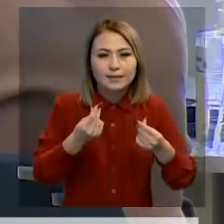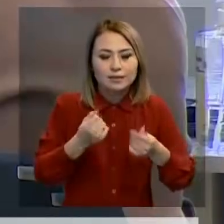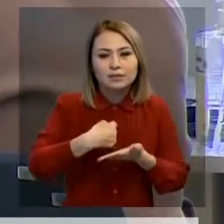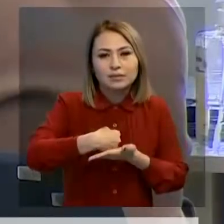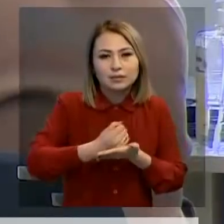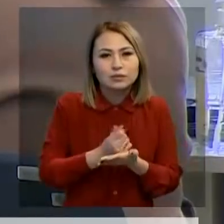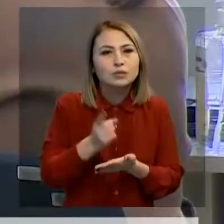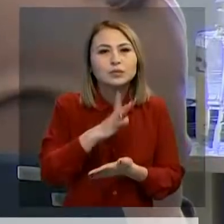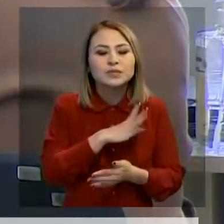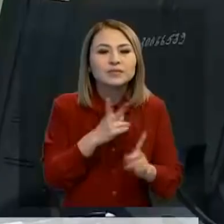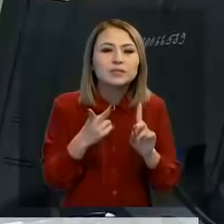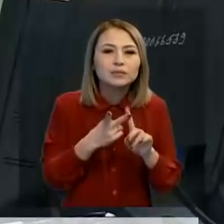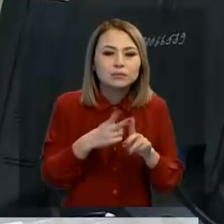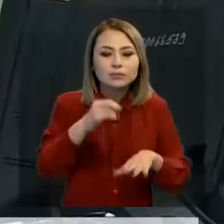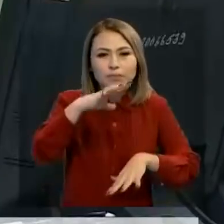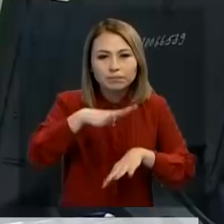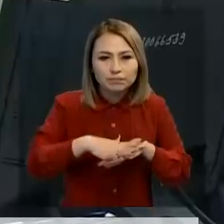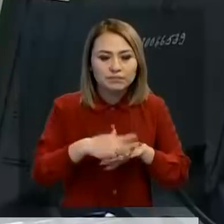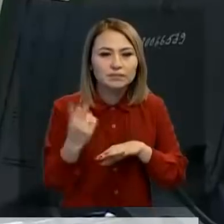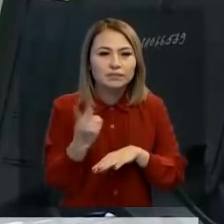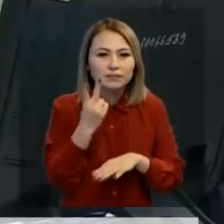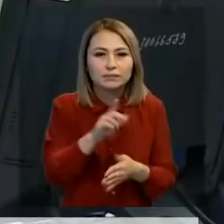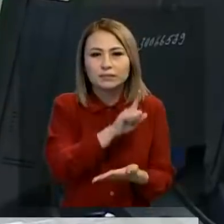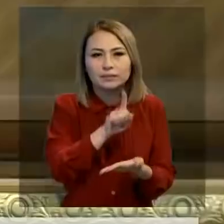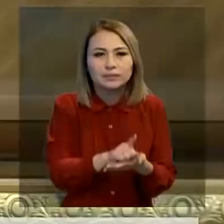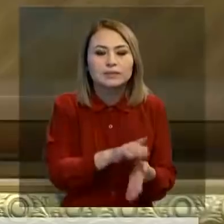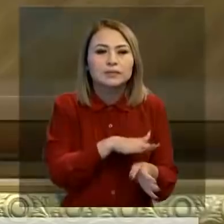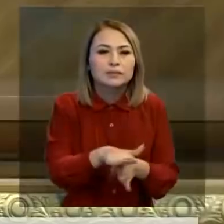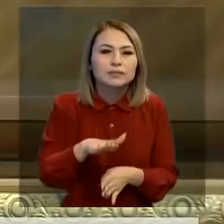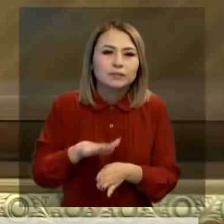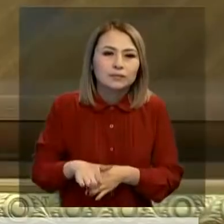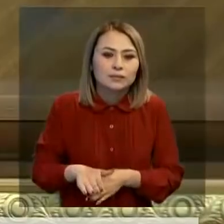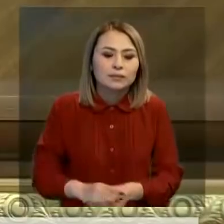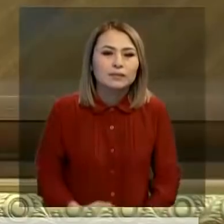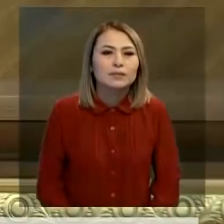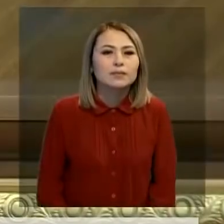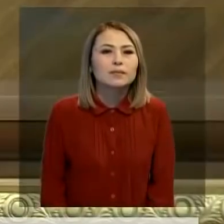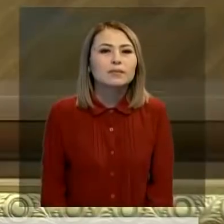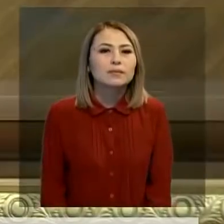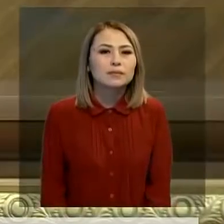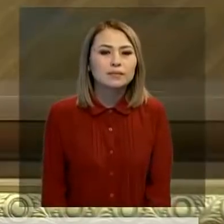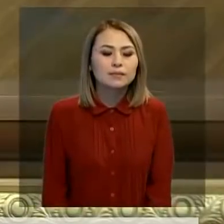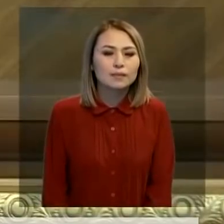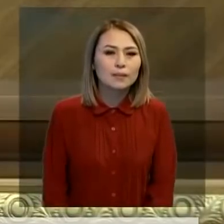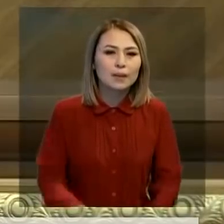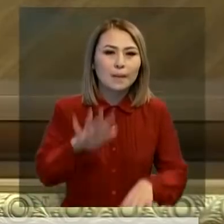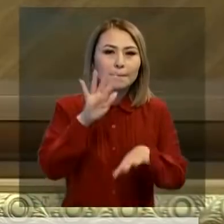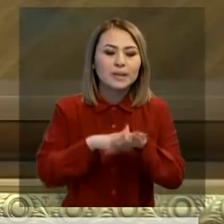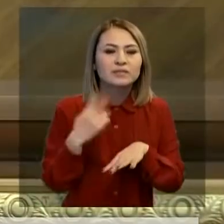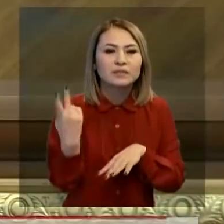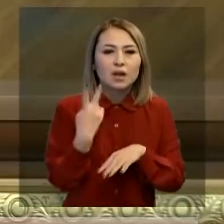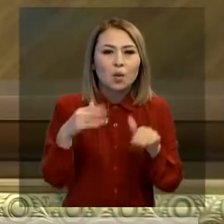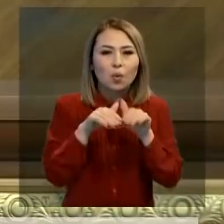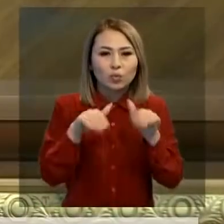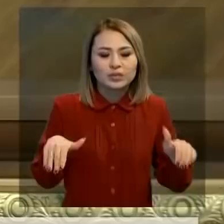нығайту үшін екінші деңгейлі банктерге міндет жүктеді. Банки второго уровня должны осуществлять. Екінші деңгейлі